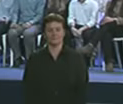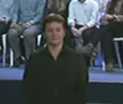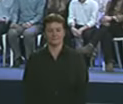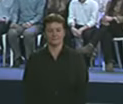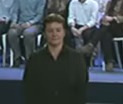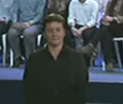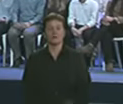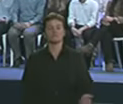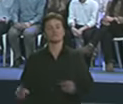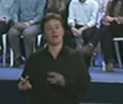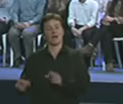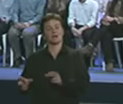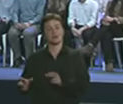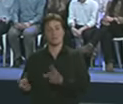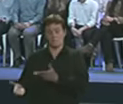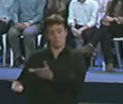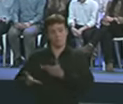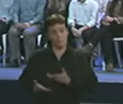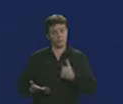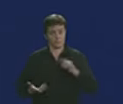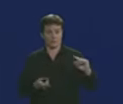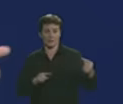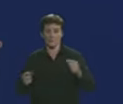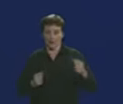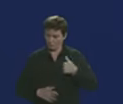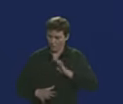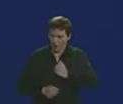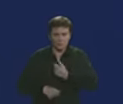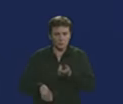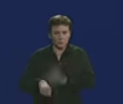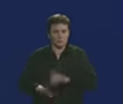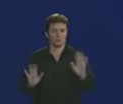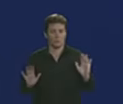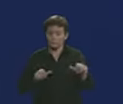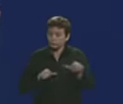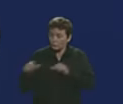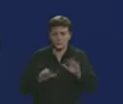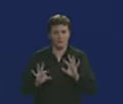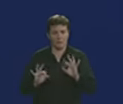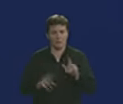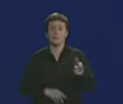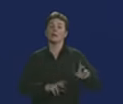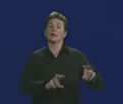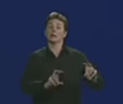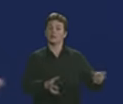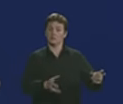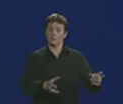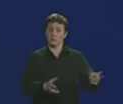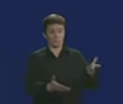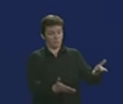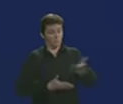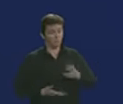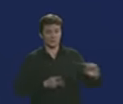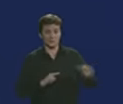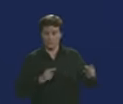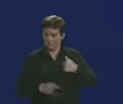Les radios m'ont proposé un débat. Je l'ai accepté sans condition. La télévision m'a proposé